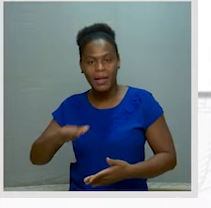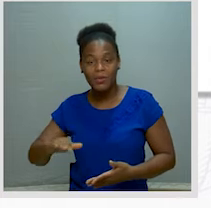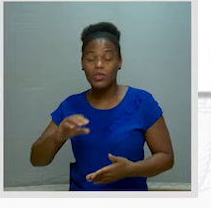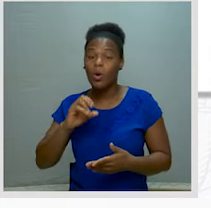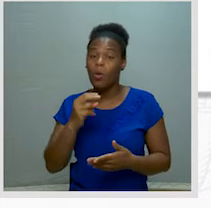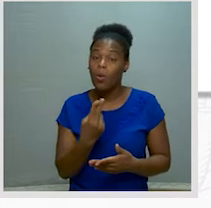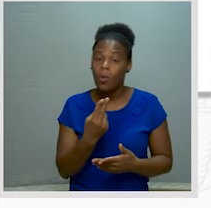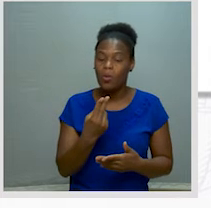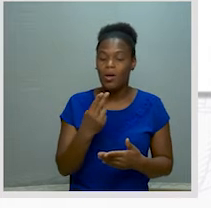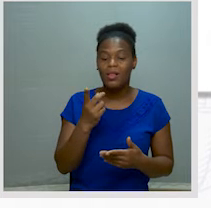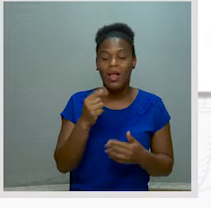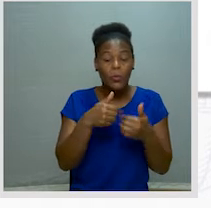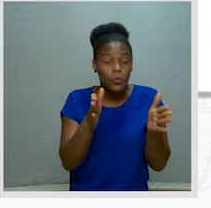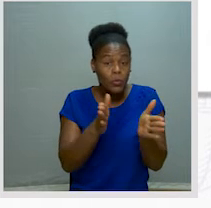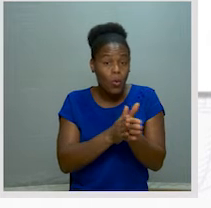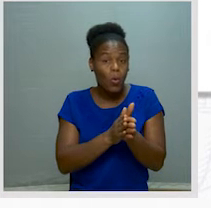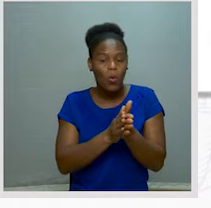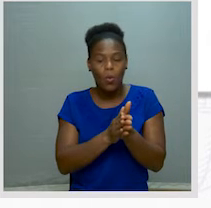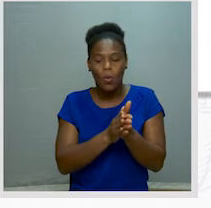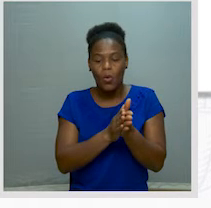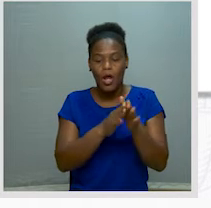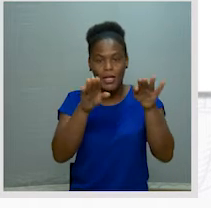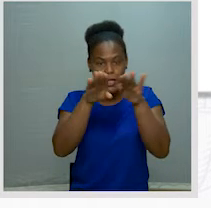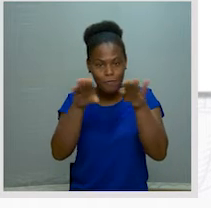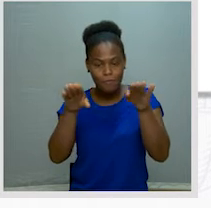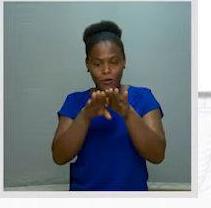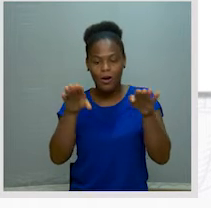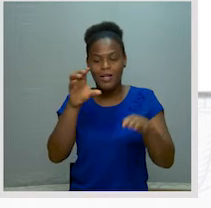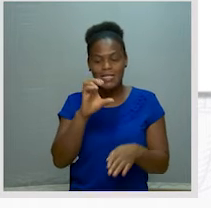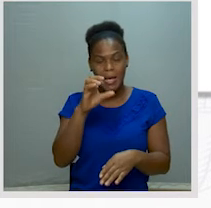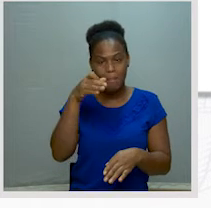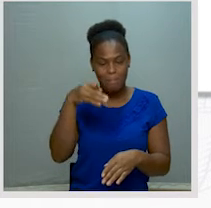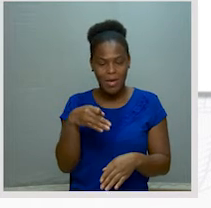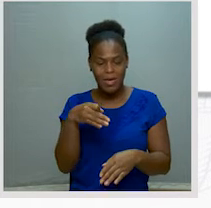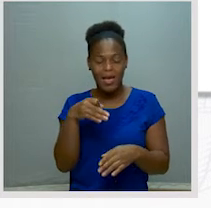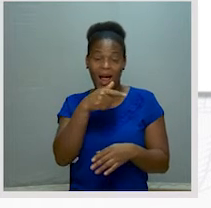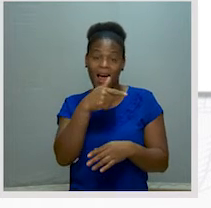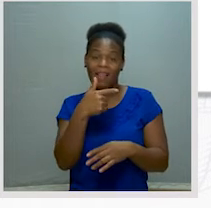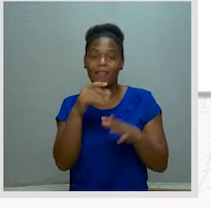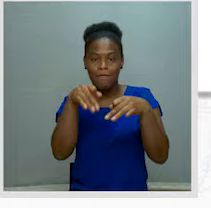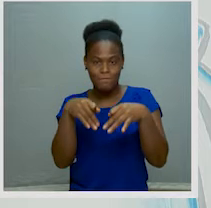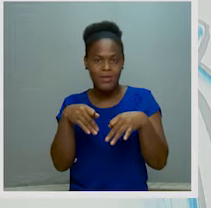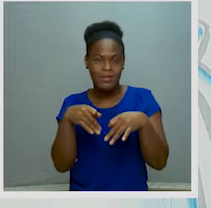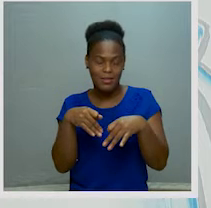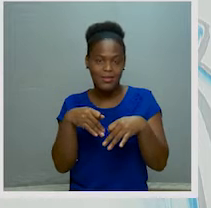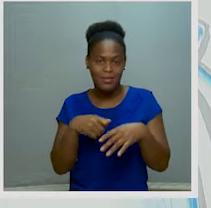enfants ou à tous les niveaux du CP à la terminale.